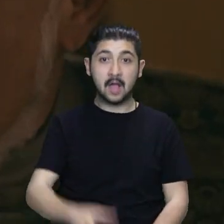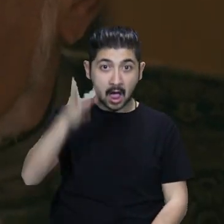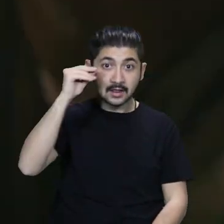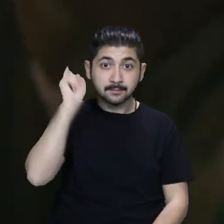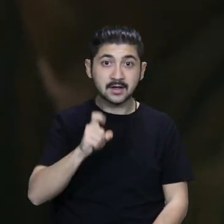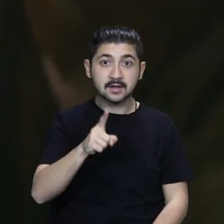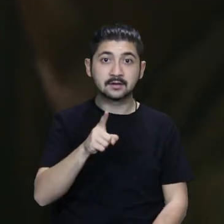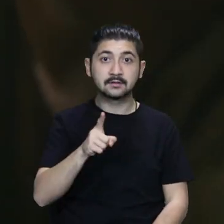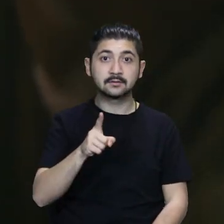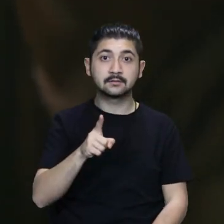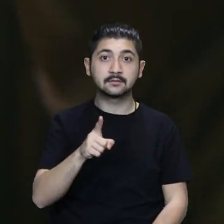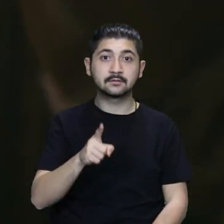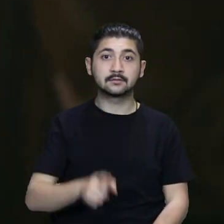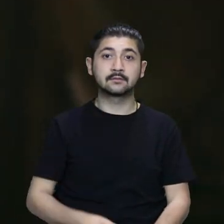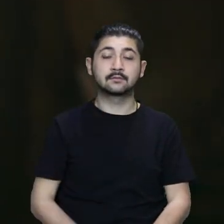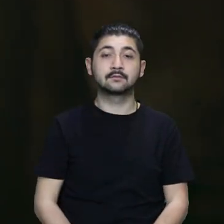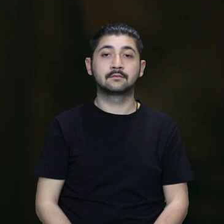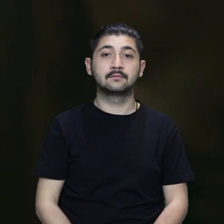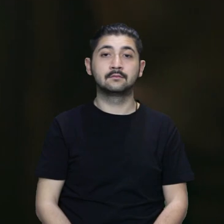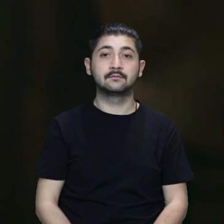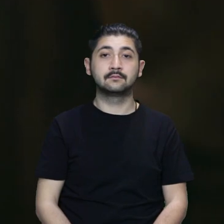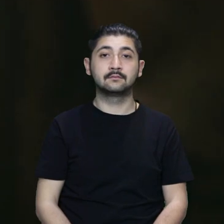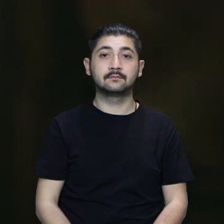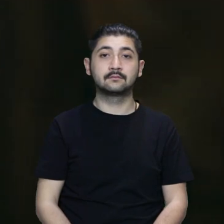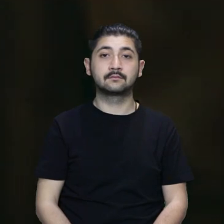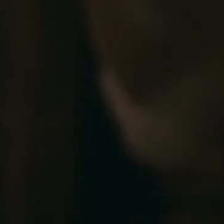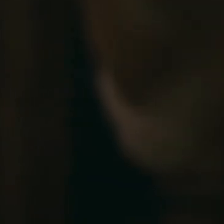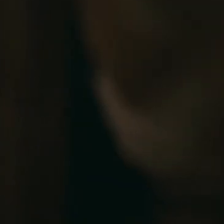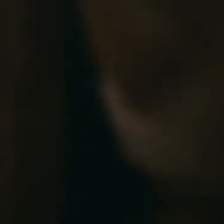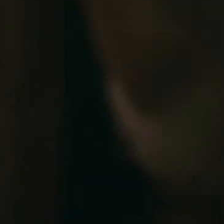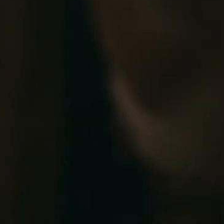Anladın mı? Fatma şaşkın şaşkın gözlerine bakıyor.